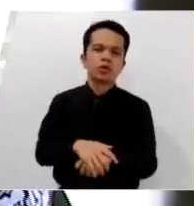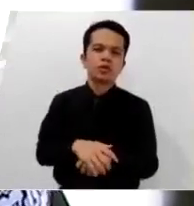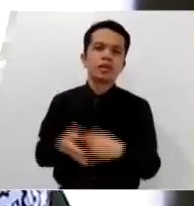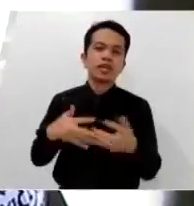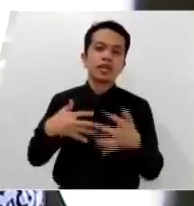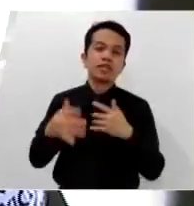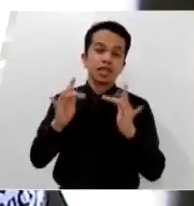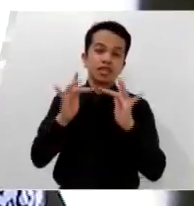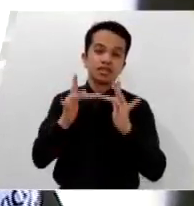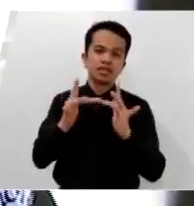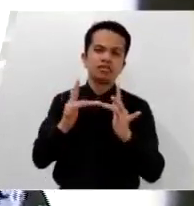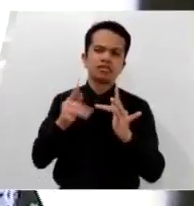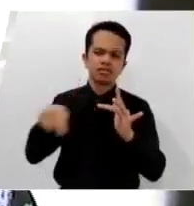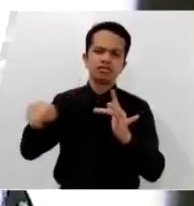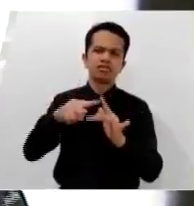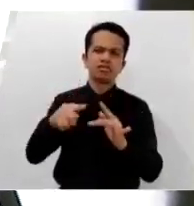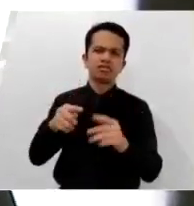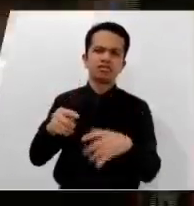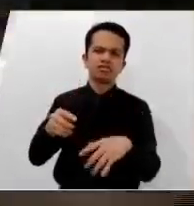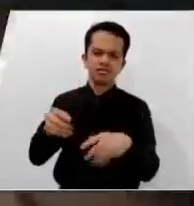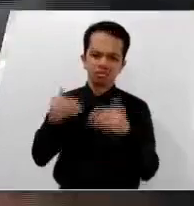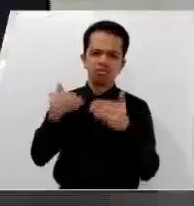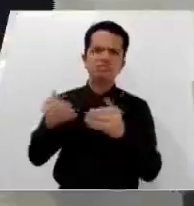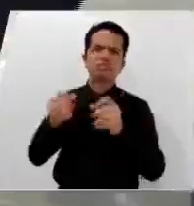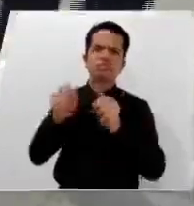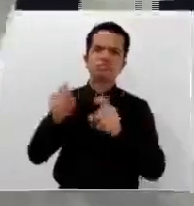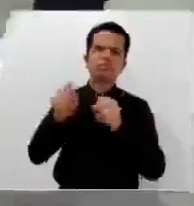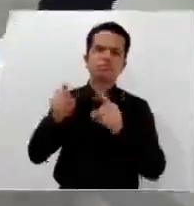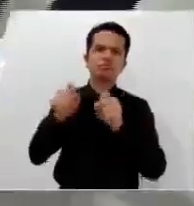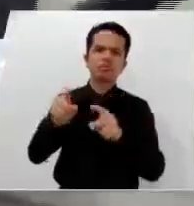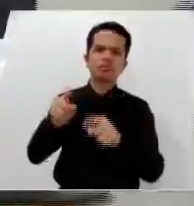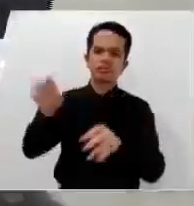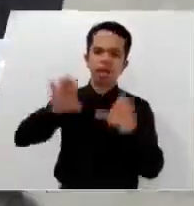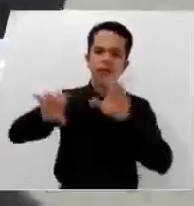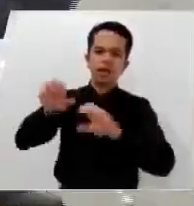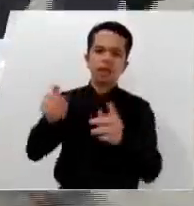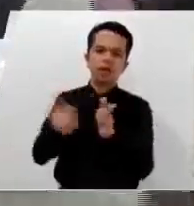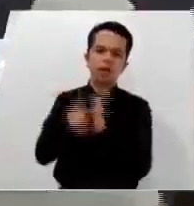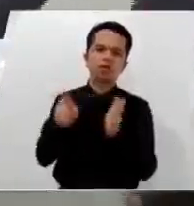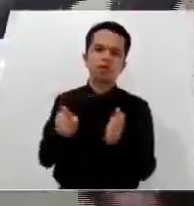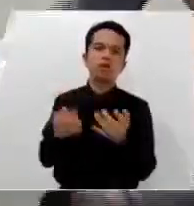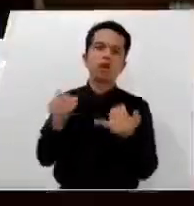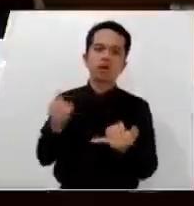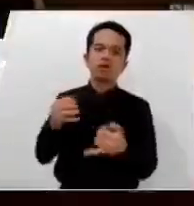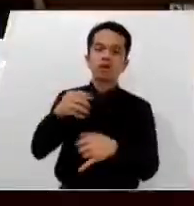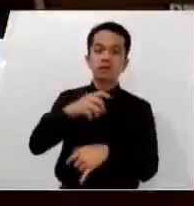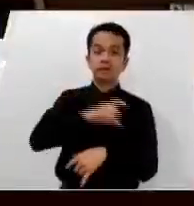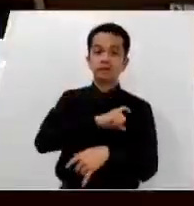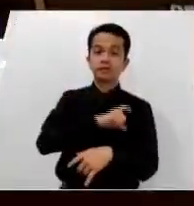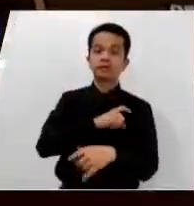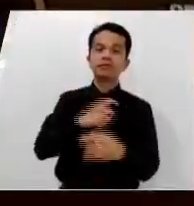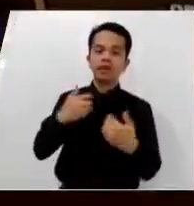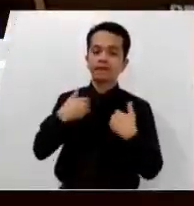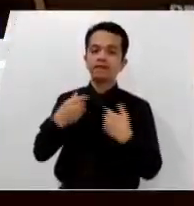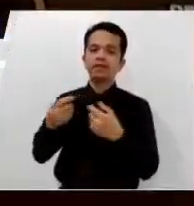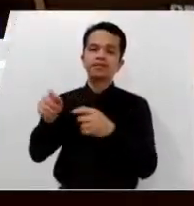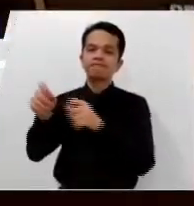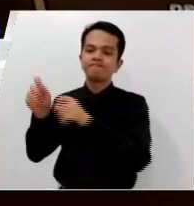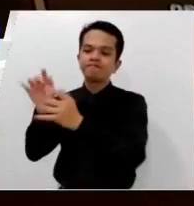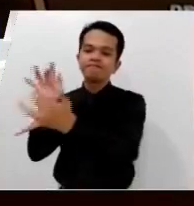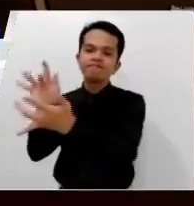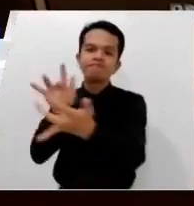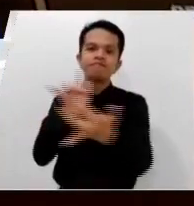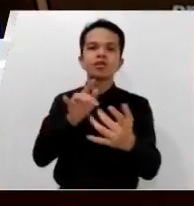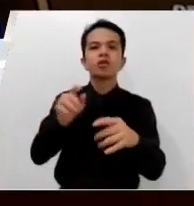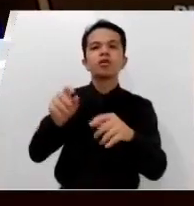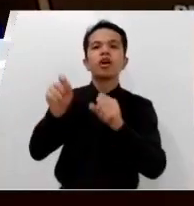kapag bebenta po sila ng illegal chemicals. Kinakausap naman ng PNP ang mga kanilang online selling platform maging ang courier services para mapigilan